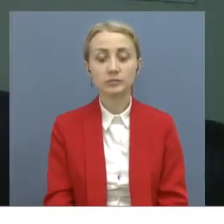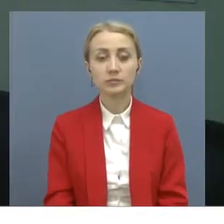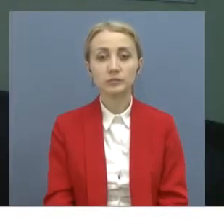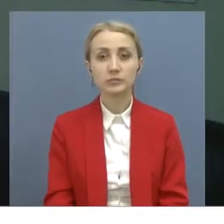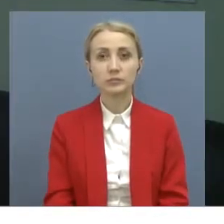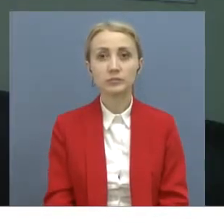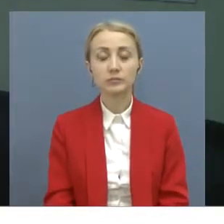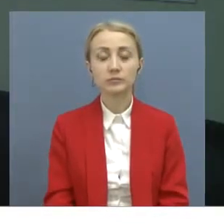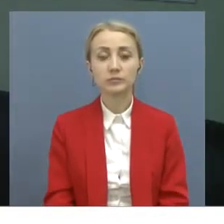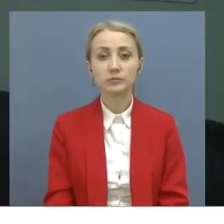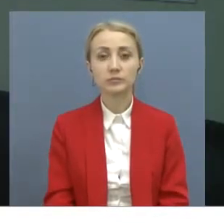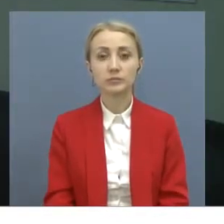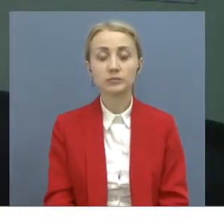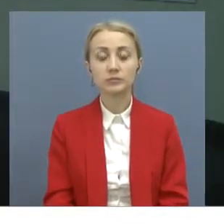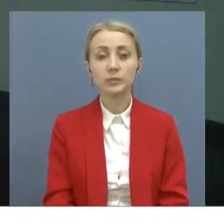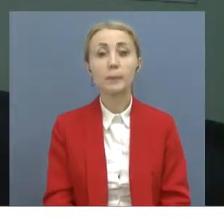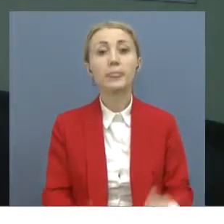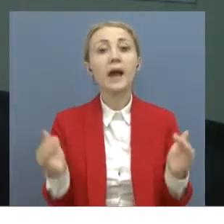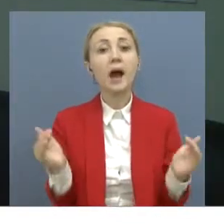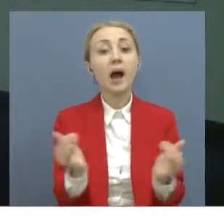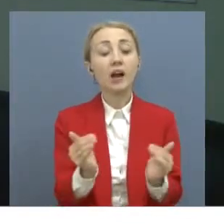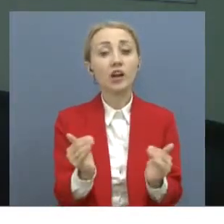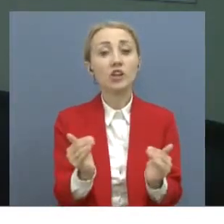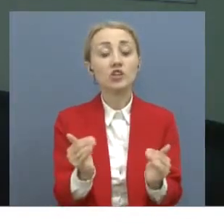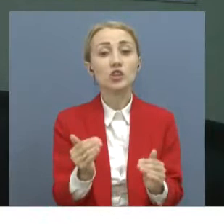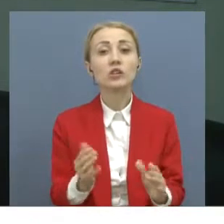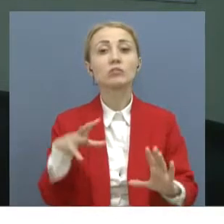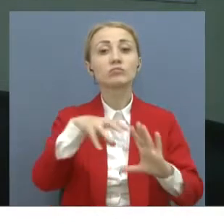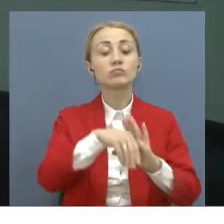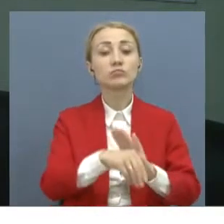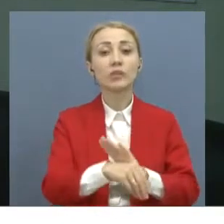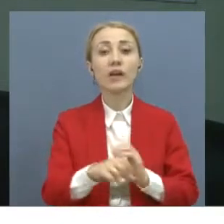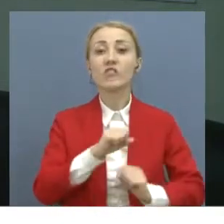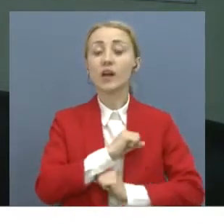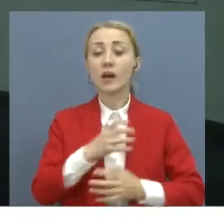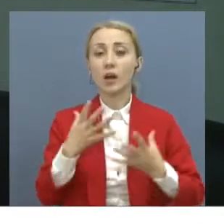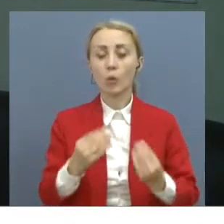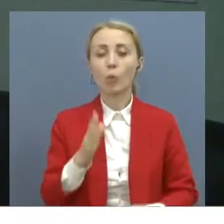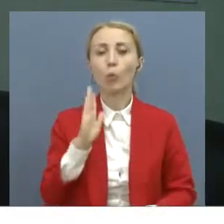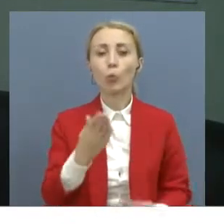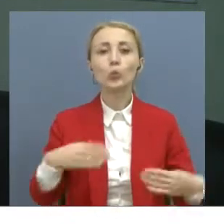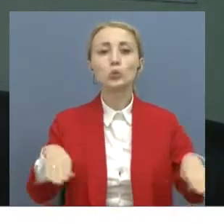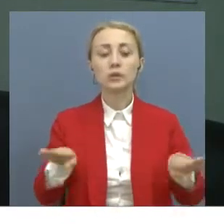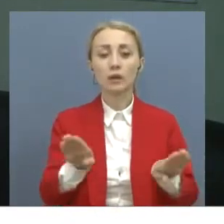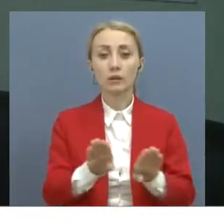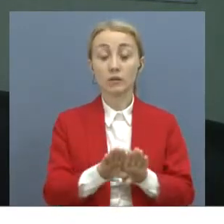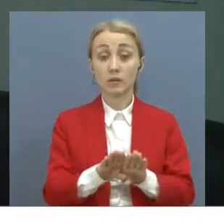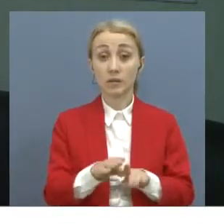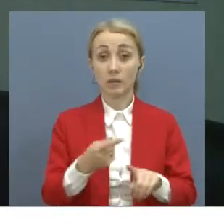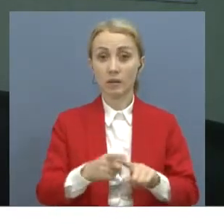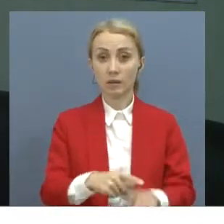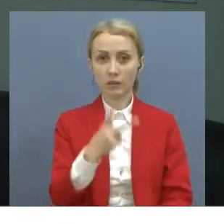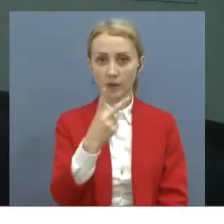В этот период для чего проводятся эти выходные, вынужденные выходные, чтобы шектеулер демалыс күніне қойылып отыр. Сондықтан